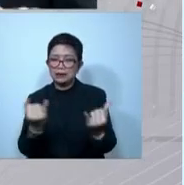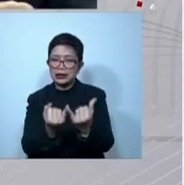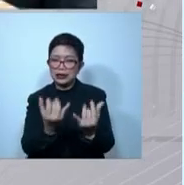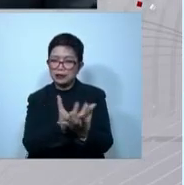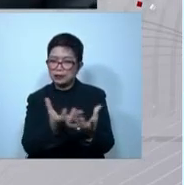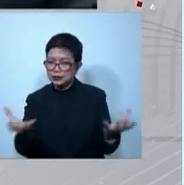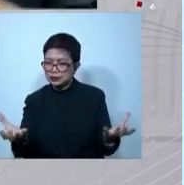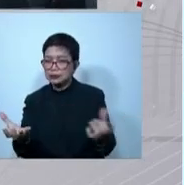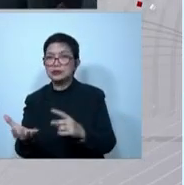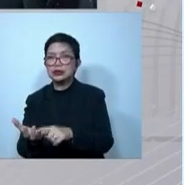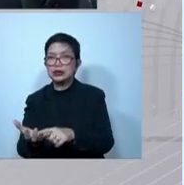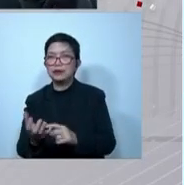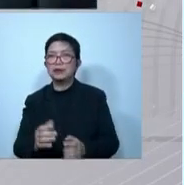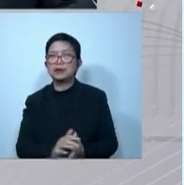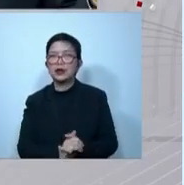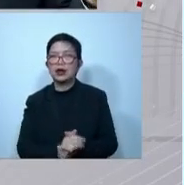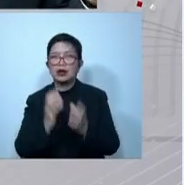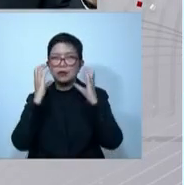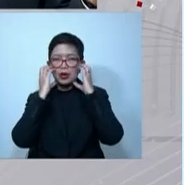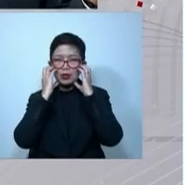Iya, saya kira catatan ke depan